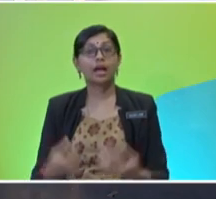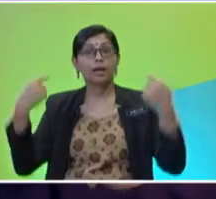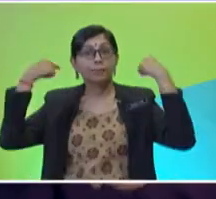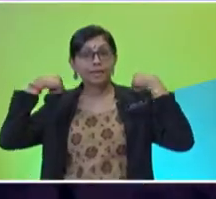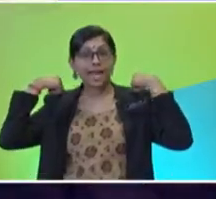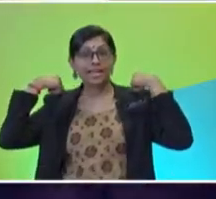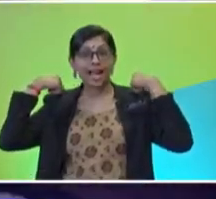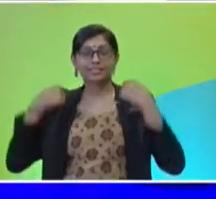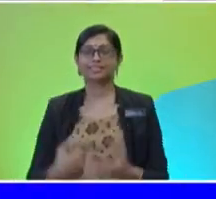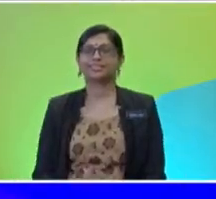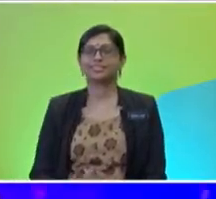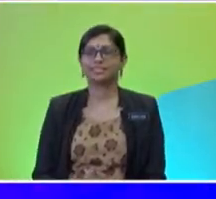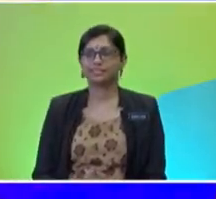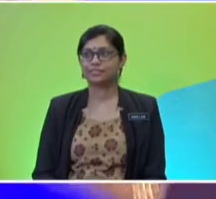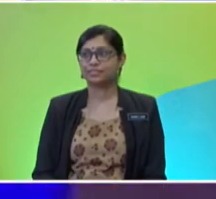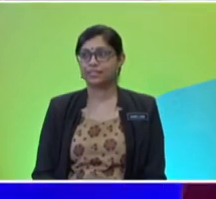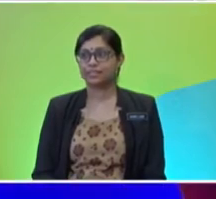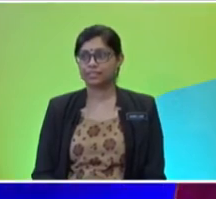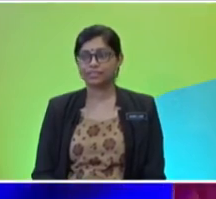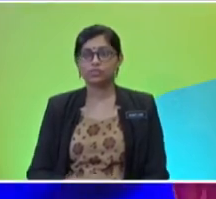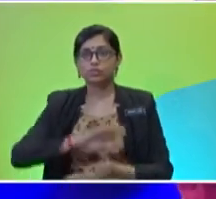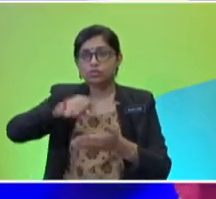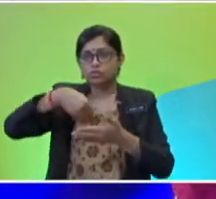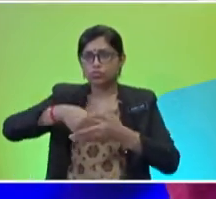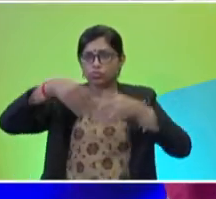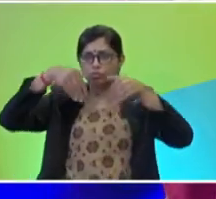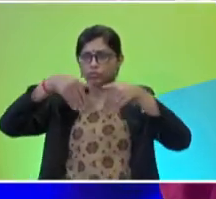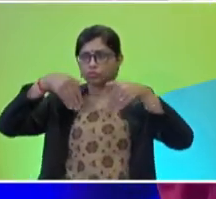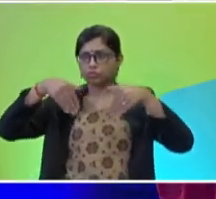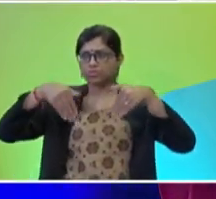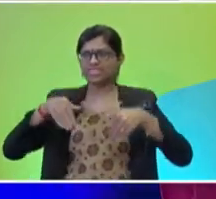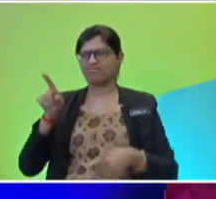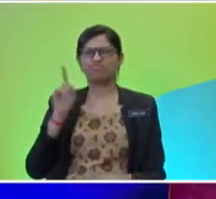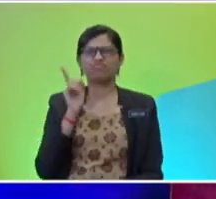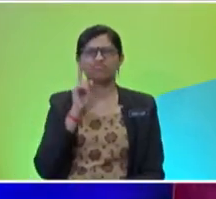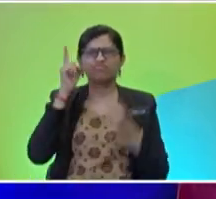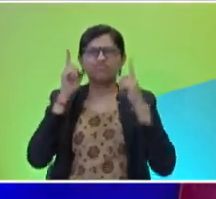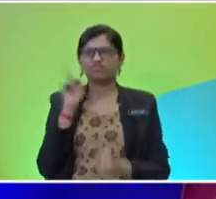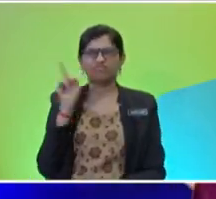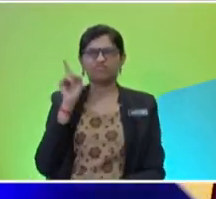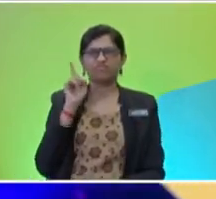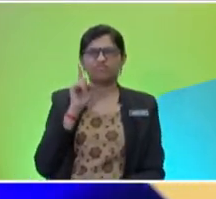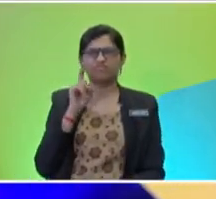daripada belakang pula. Nampak tak? Nampak tak? Jangan baju-baju terkeluar macam ni. Tak nak, cikgu.